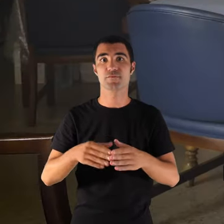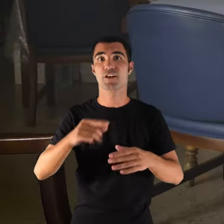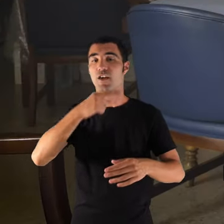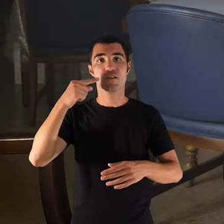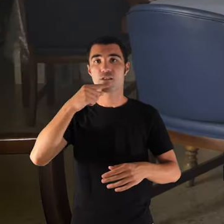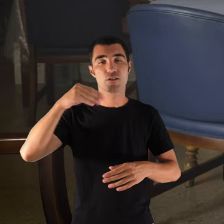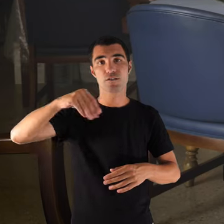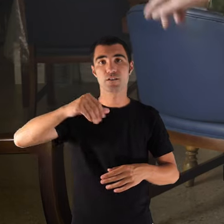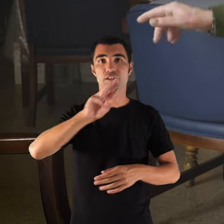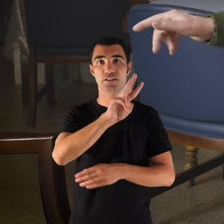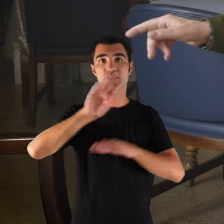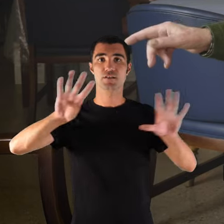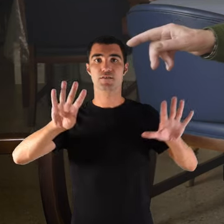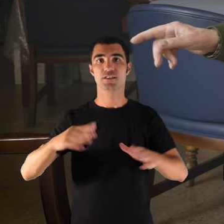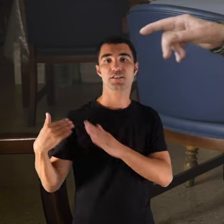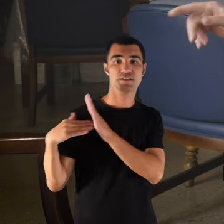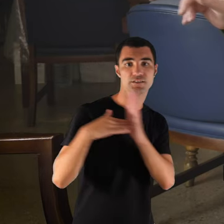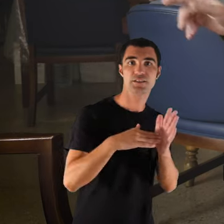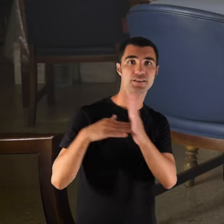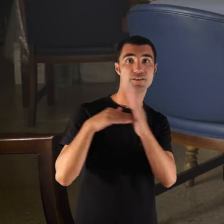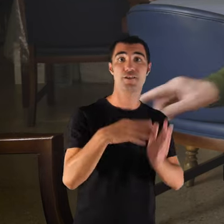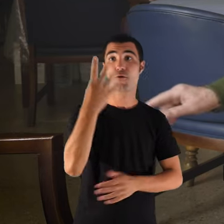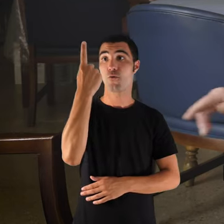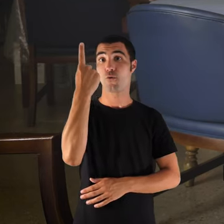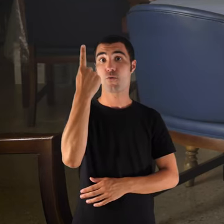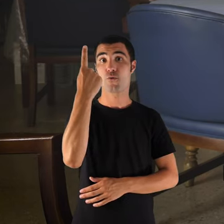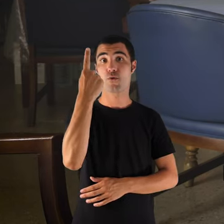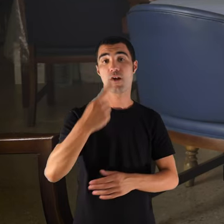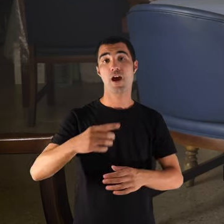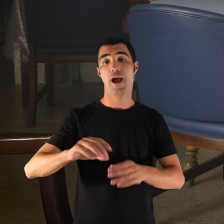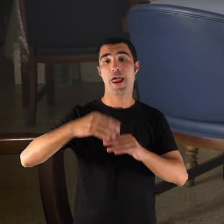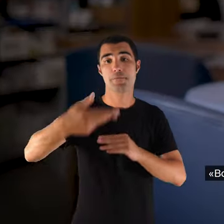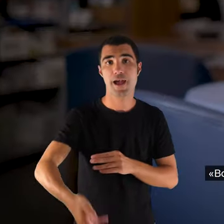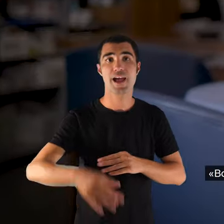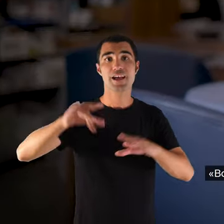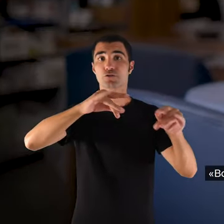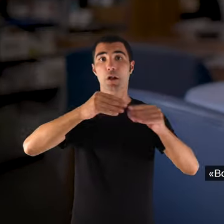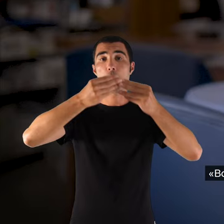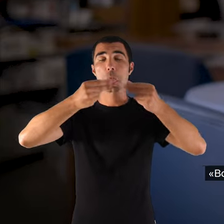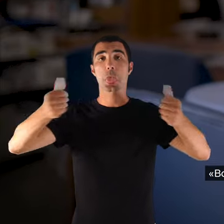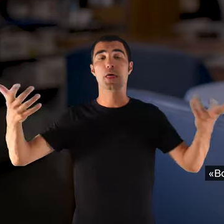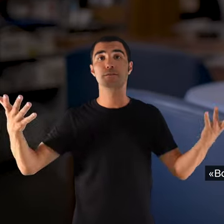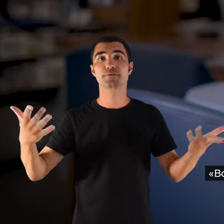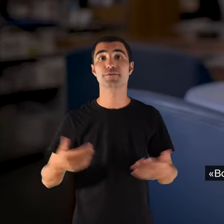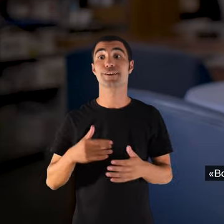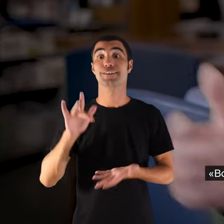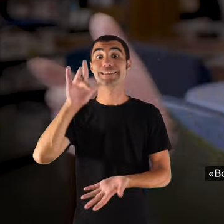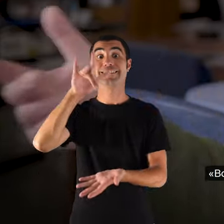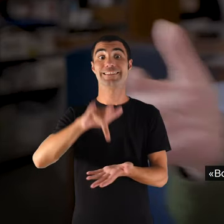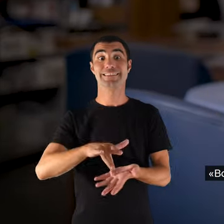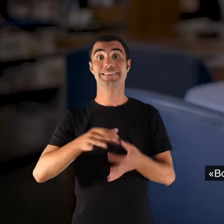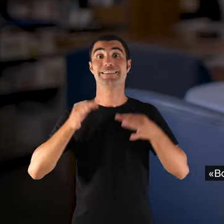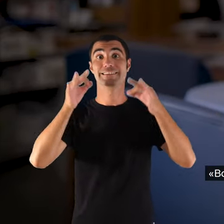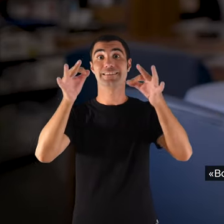Duen 39 sap perquè un mos va caure a la mà, i la sucre se fon. I arribàrem allà perquè